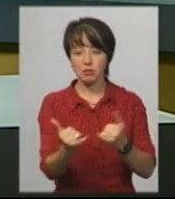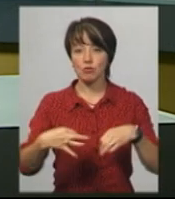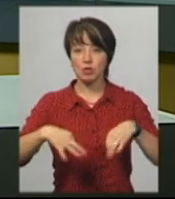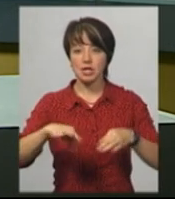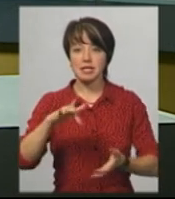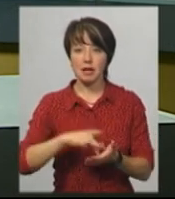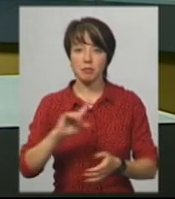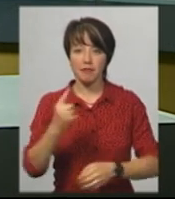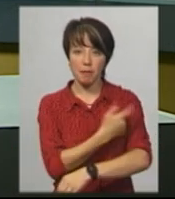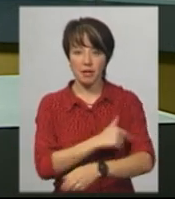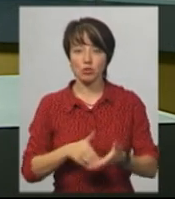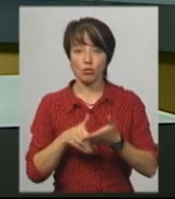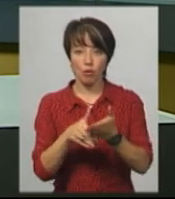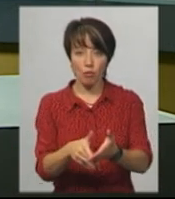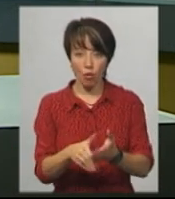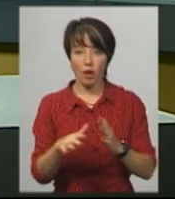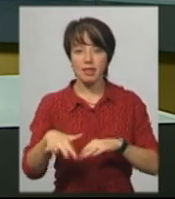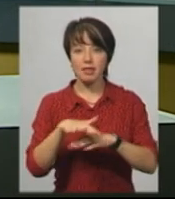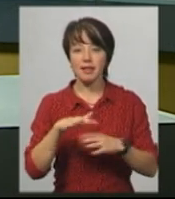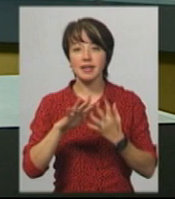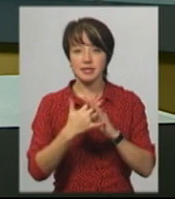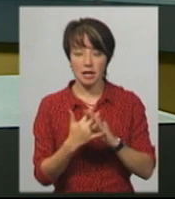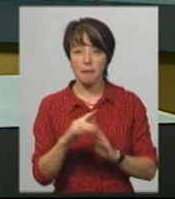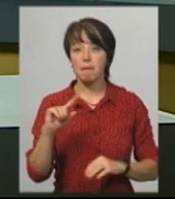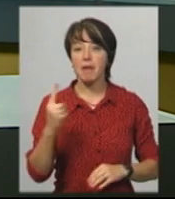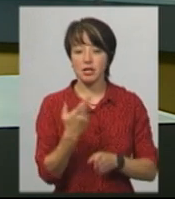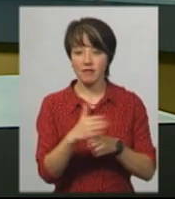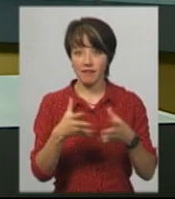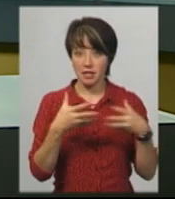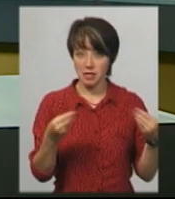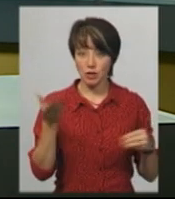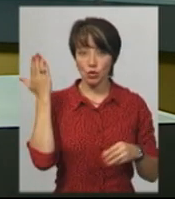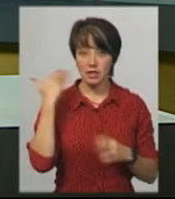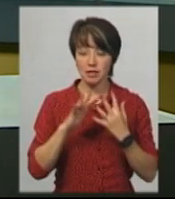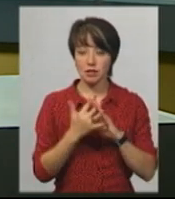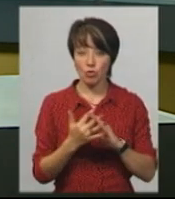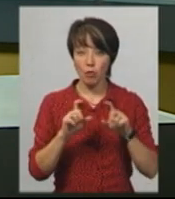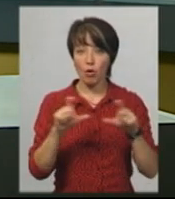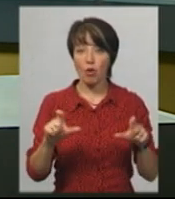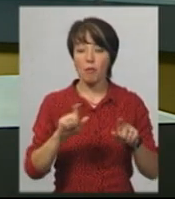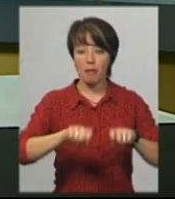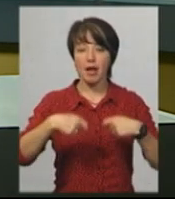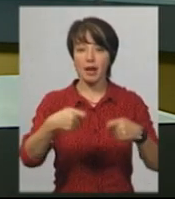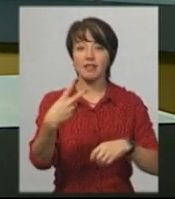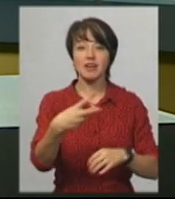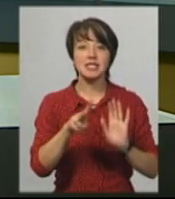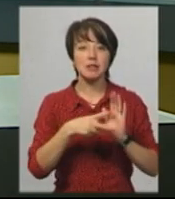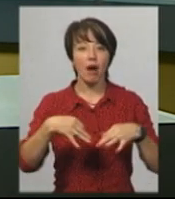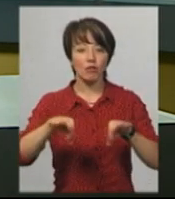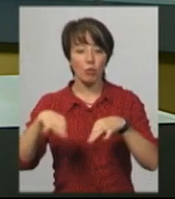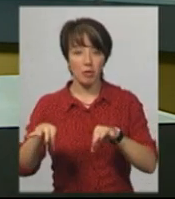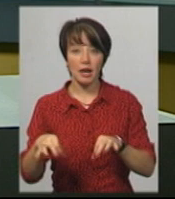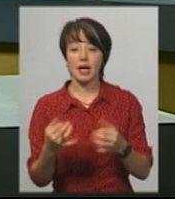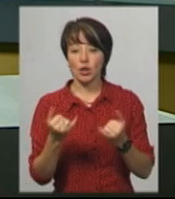центрів первинної медико-санітарної допомоги на селі. Перший виділили навесні, тоді на сільську амбулаторію було передано 27